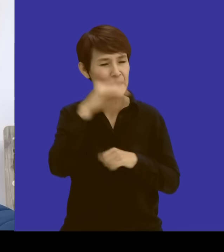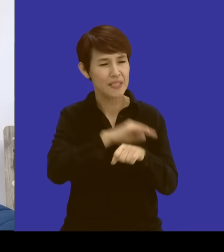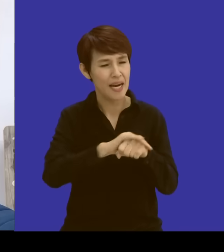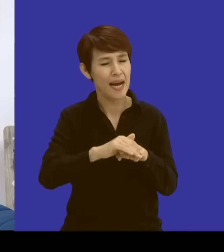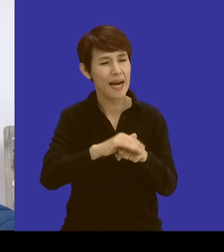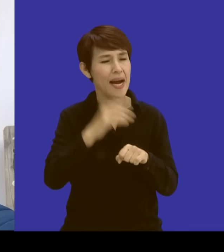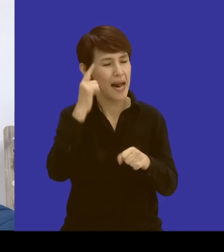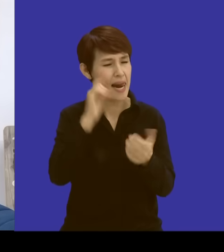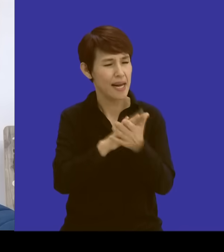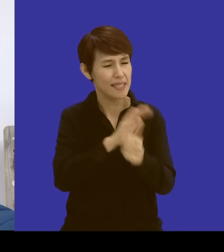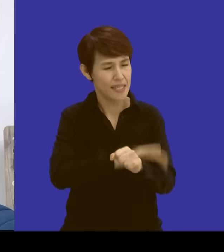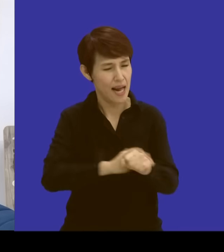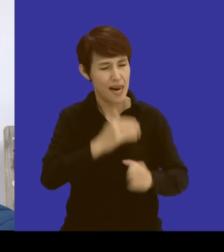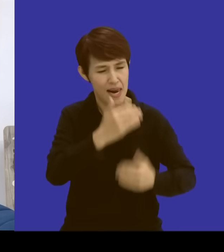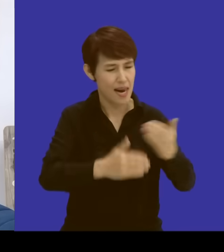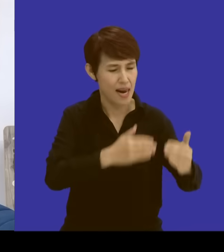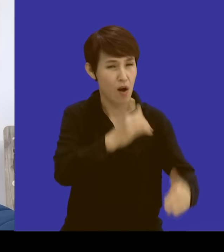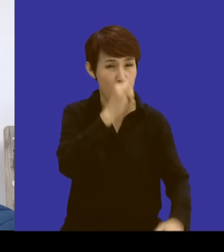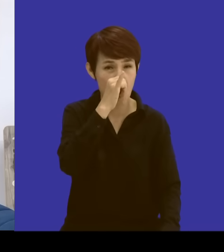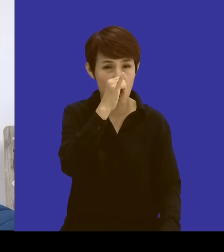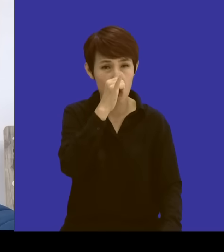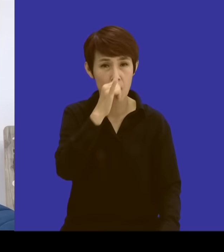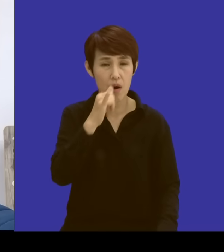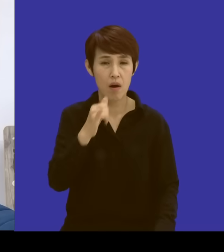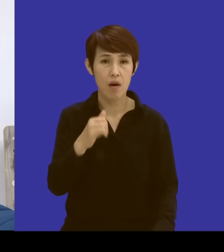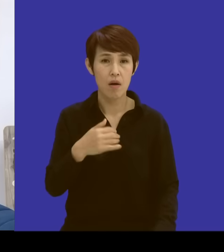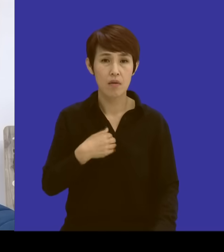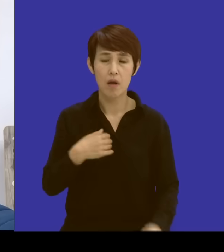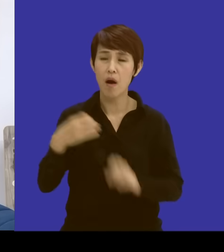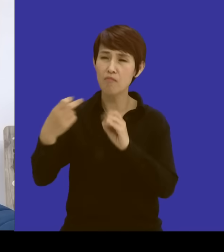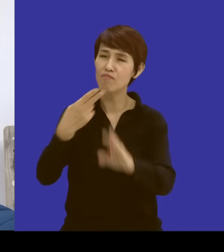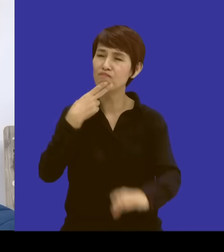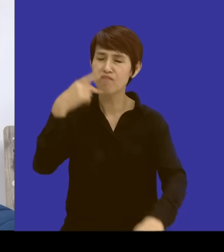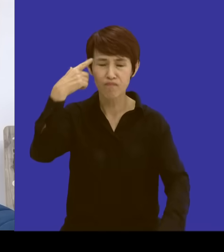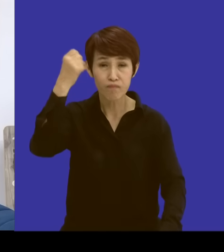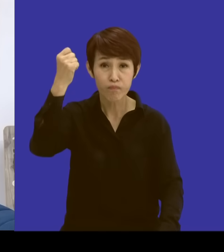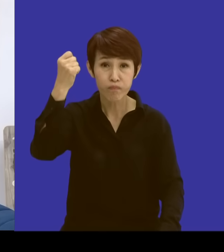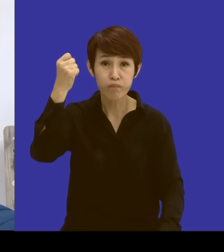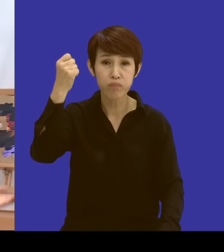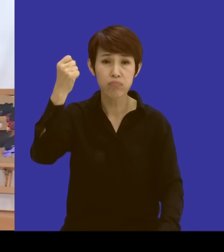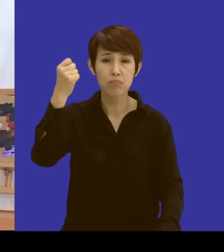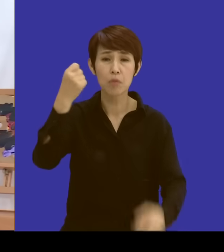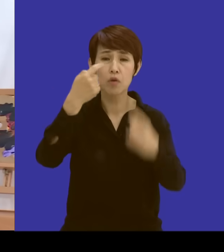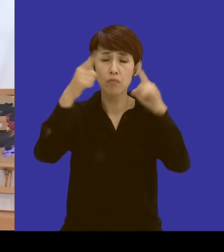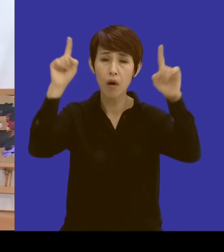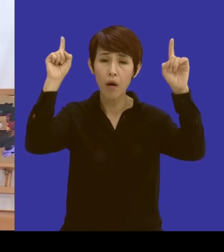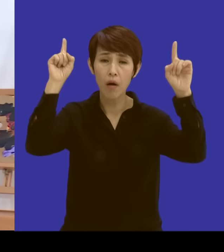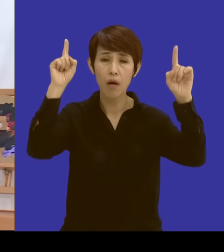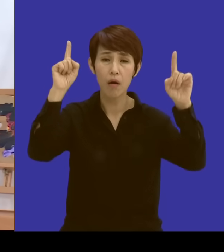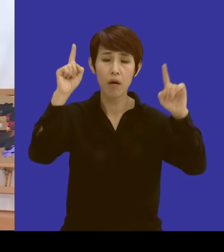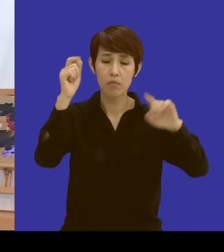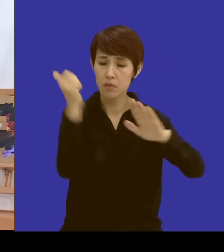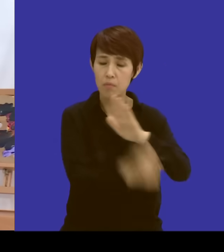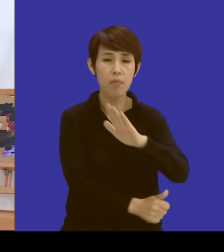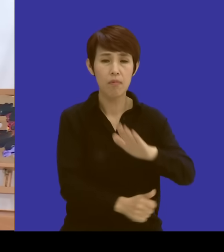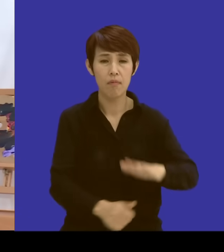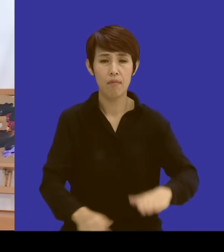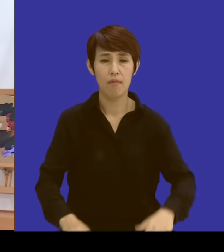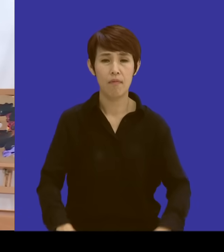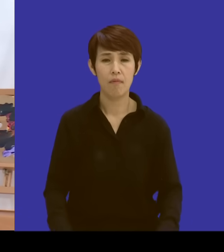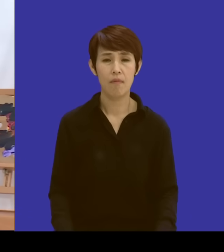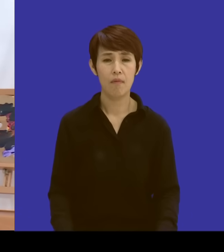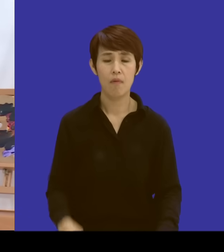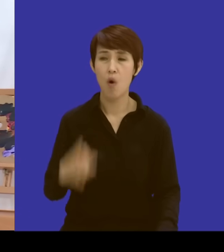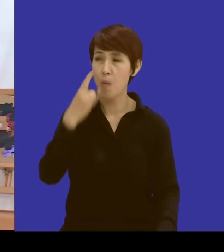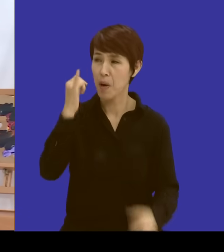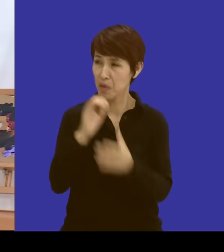막 그런 게 있잖아요. 그런 기도가 하나도 저는 응답되지 않았다고 느끼거든요. 뭐 대학 뭐 첫 번째 실패했고 엄마는